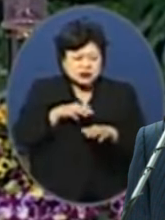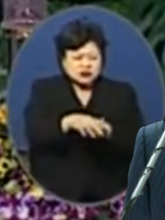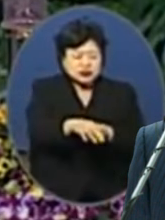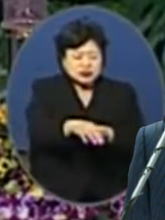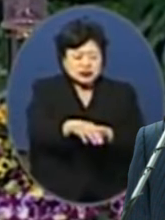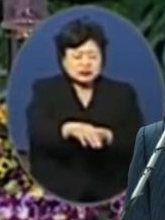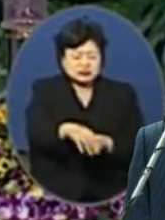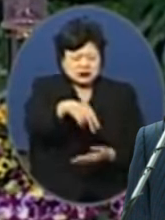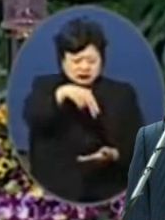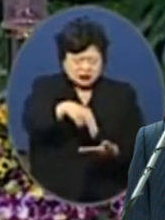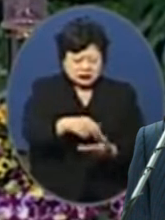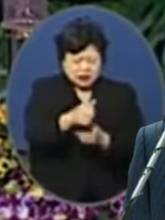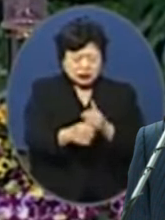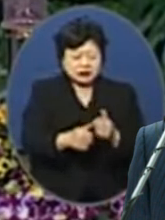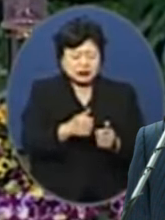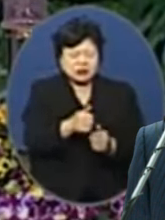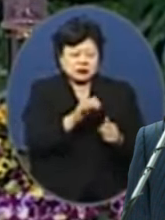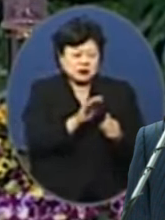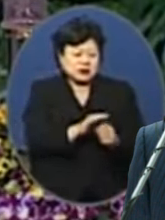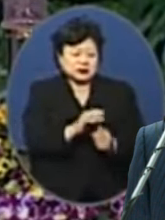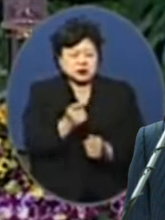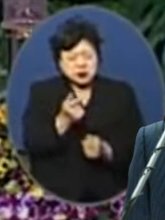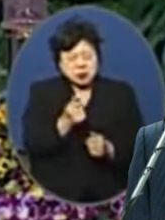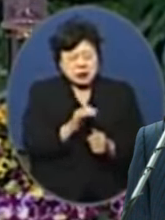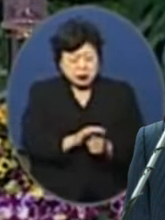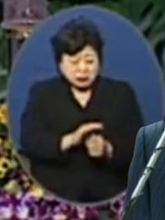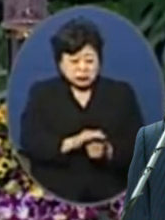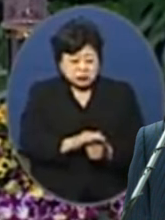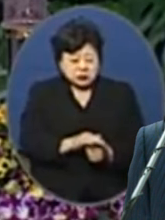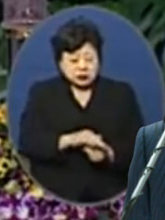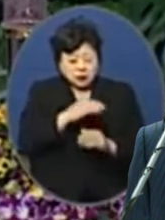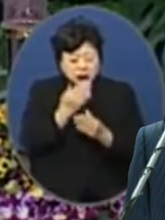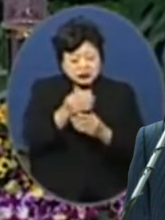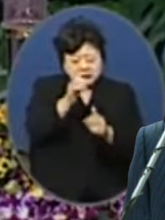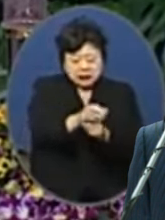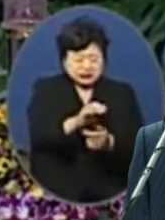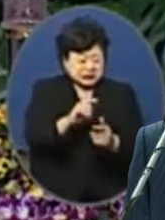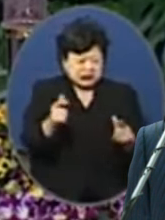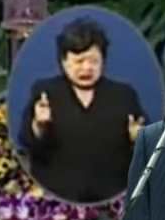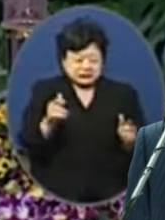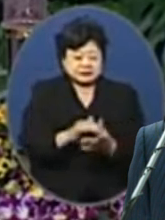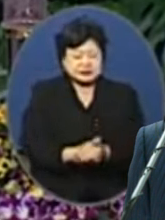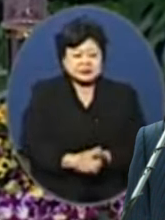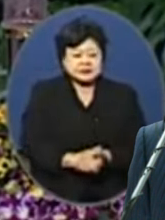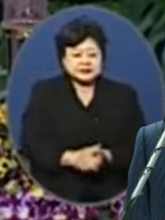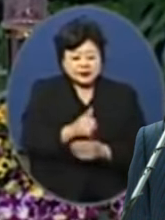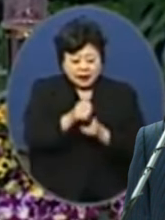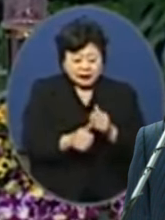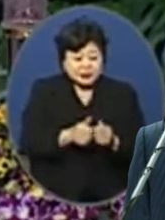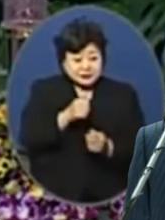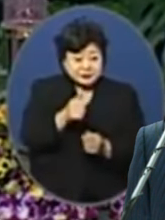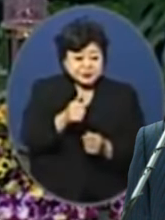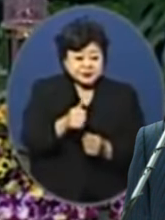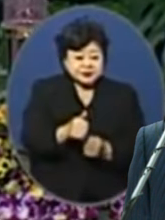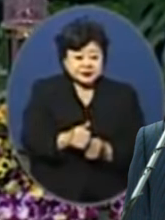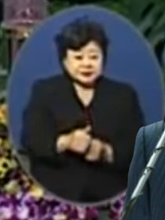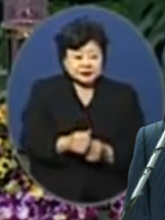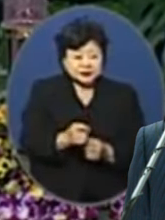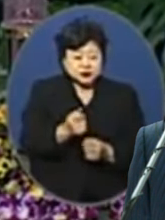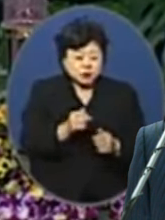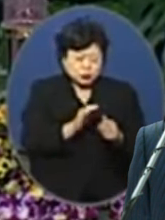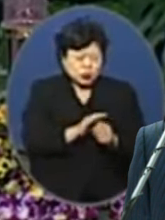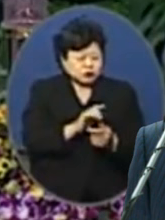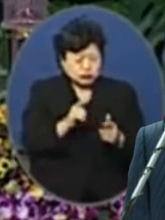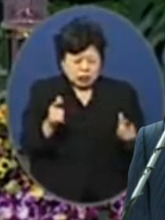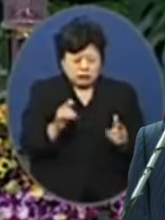서서 하나님을 보좌관으로 삼지 하나님을 따라가지 않 여러분 하나님은 보좌관이